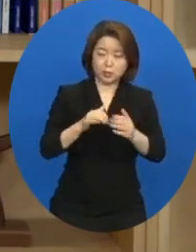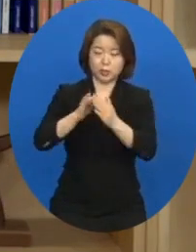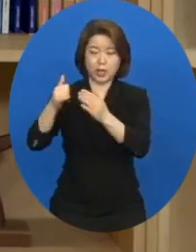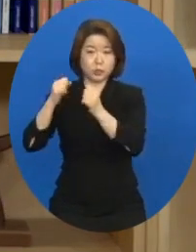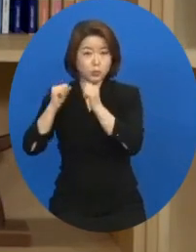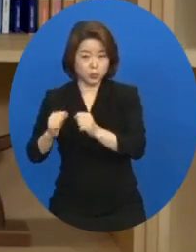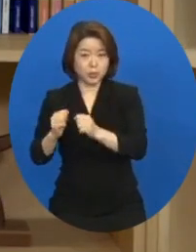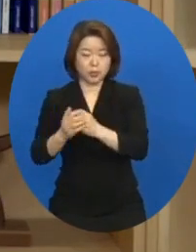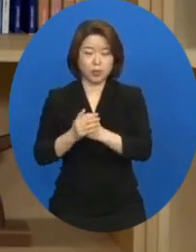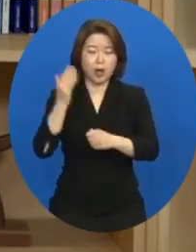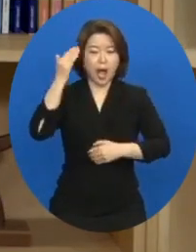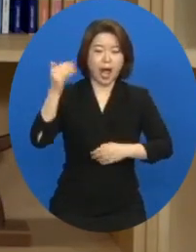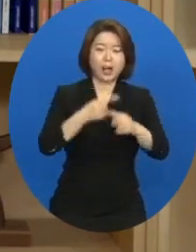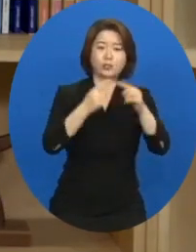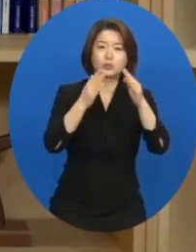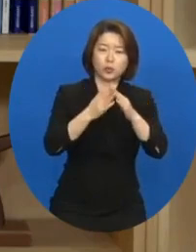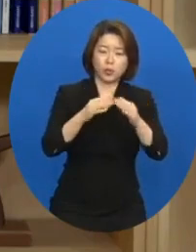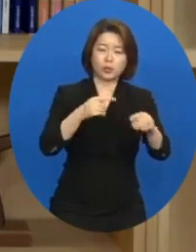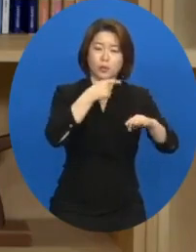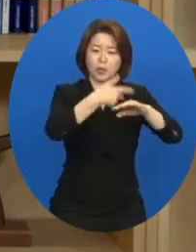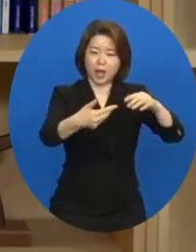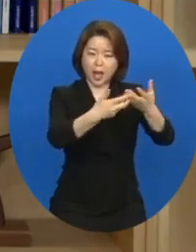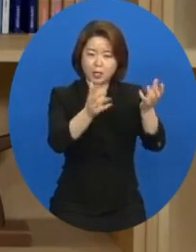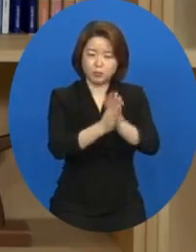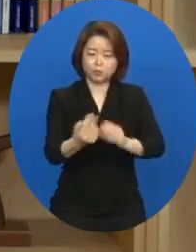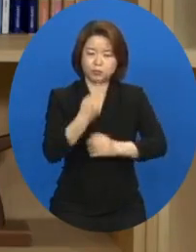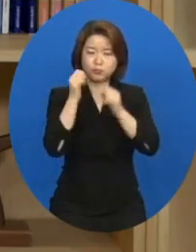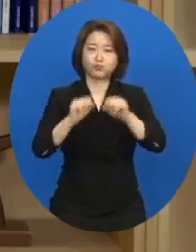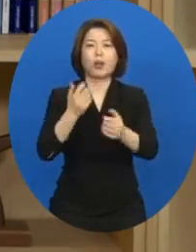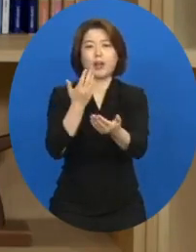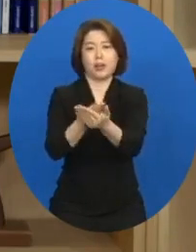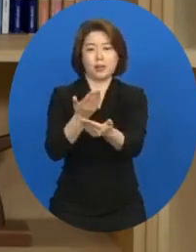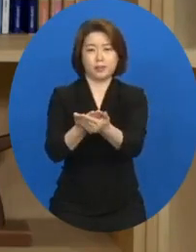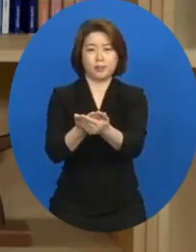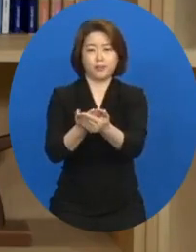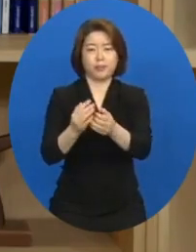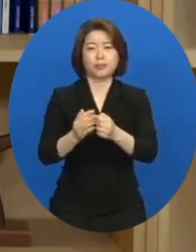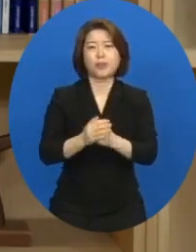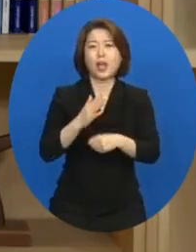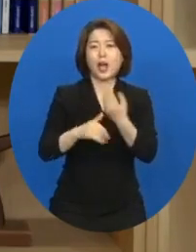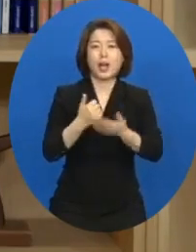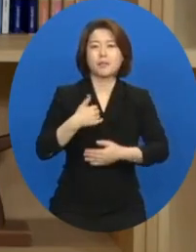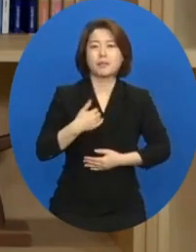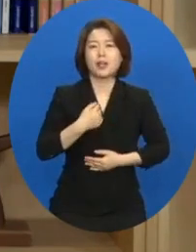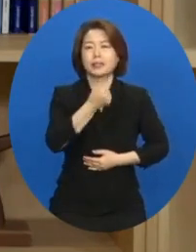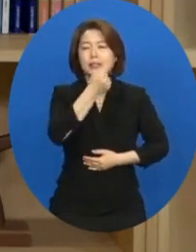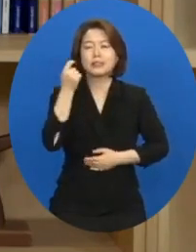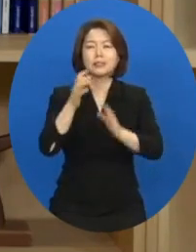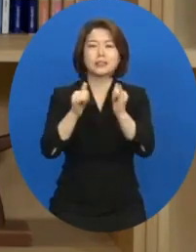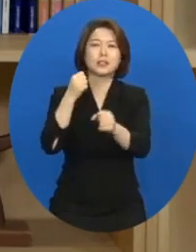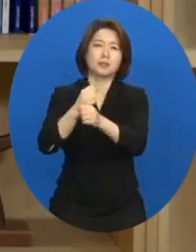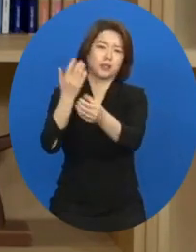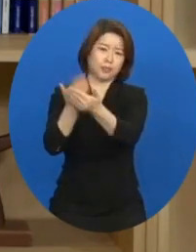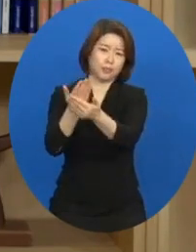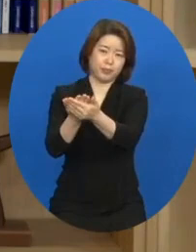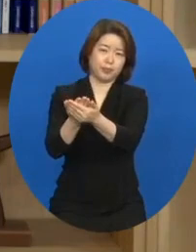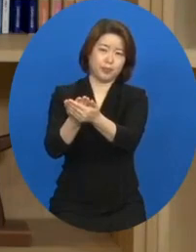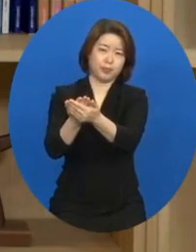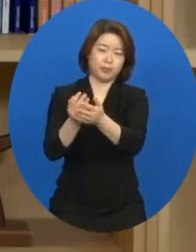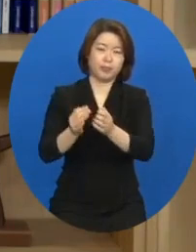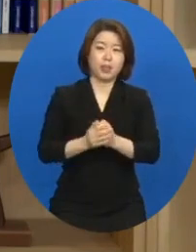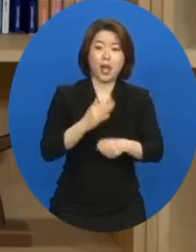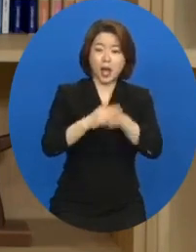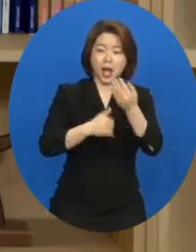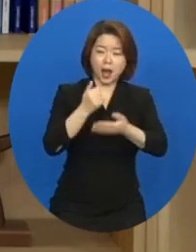살고 한국 교회와 우리 민족의 살게 해주십시오 하나님 나를 증인 삼고 있어 하나님